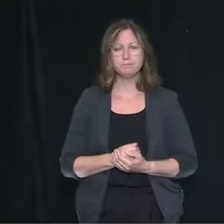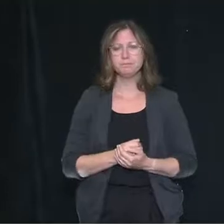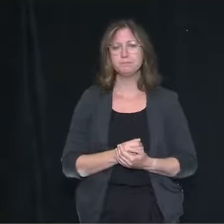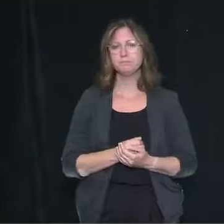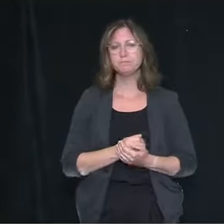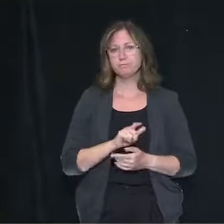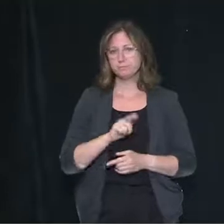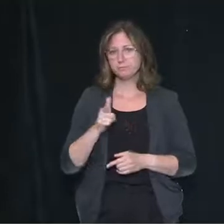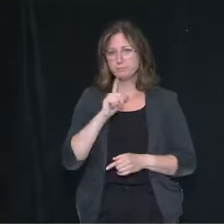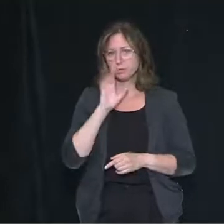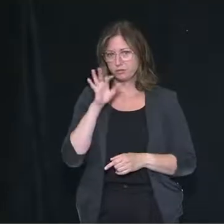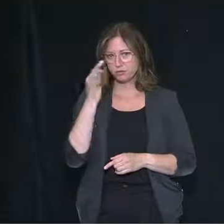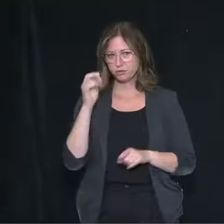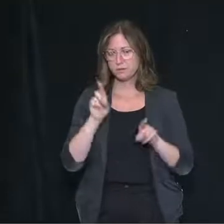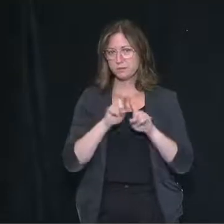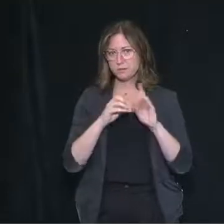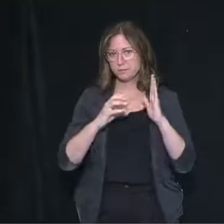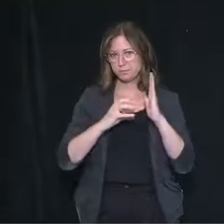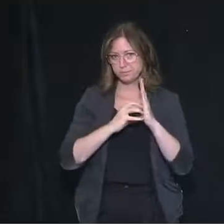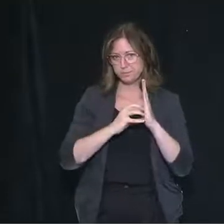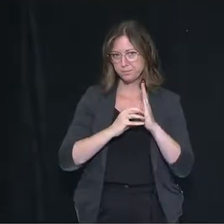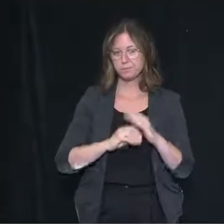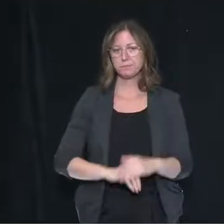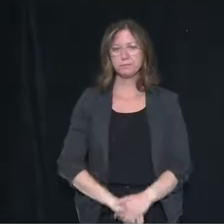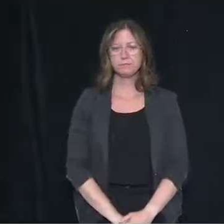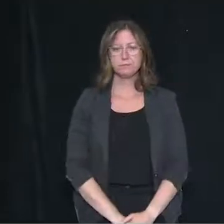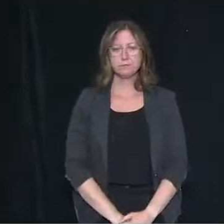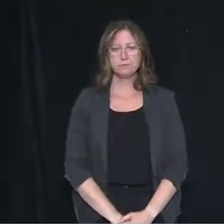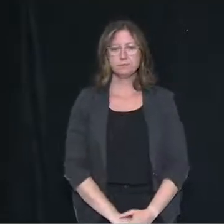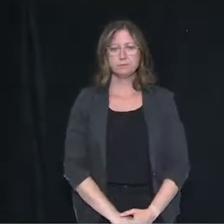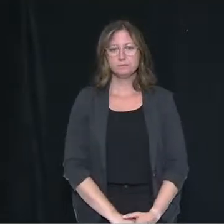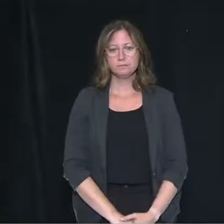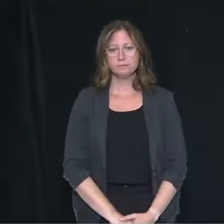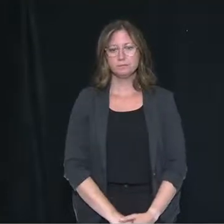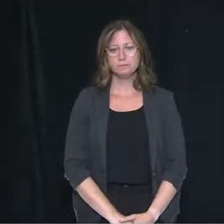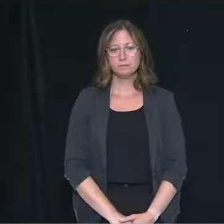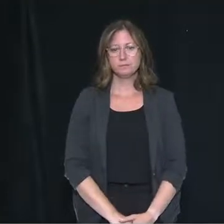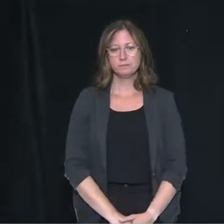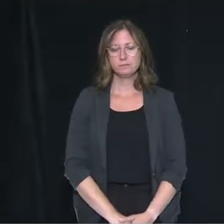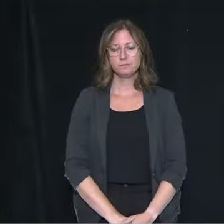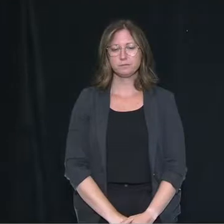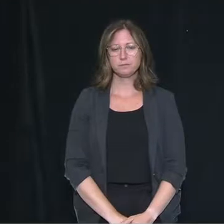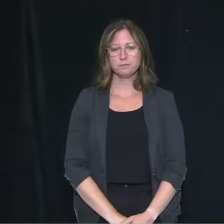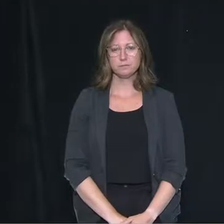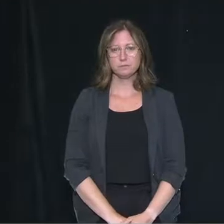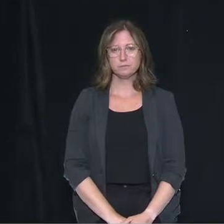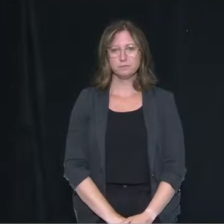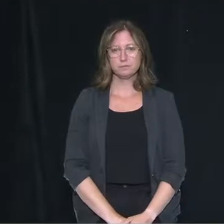cœur, et je vous demande, s'il vous plaît, de continuer à prier pour moi.